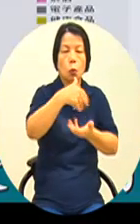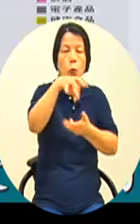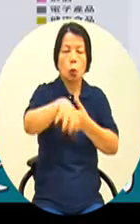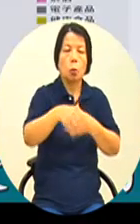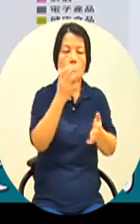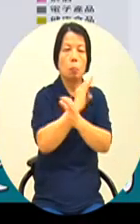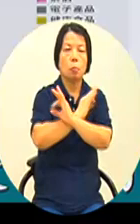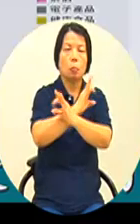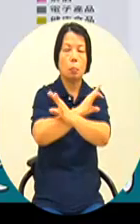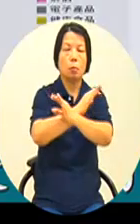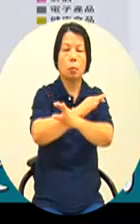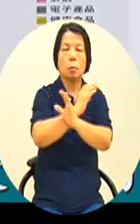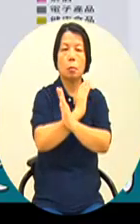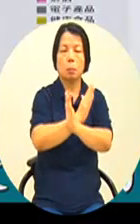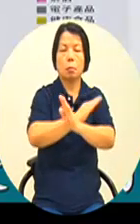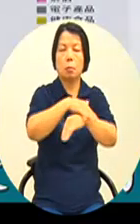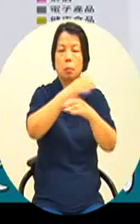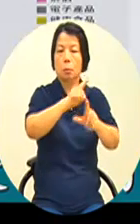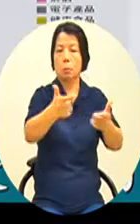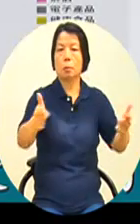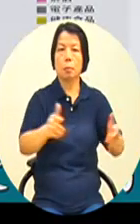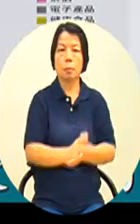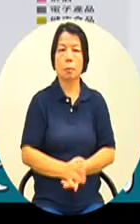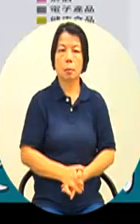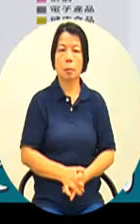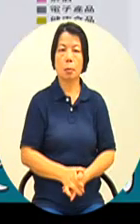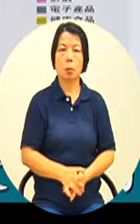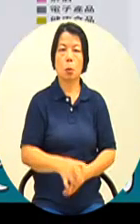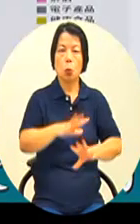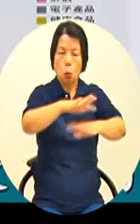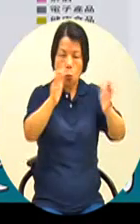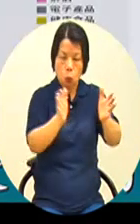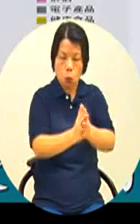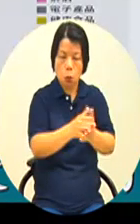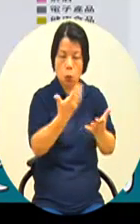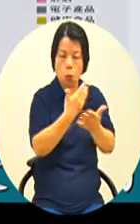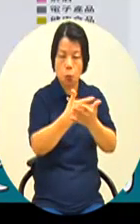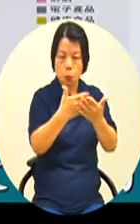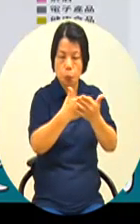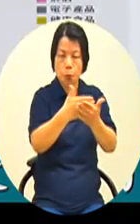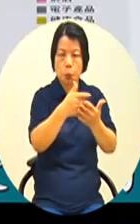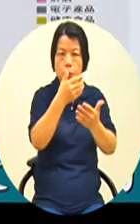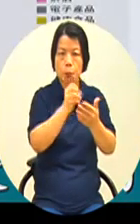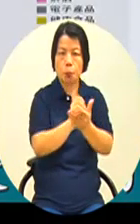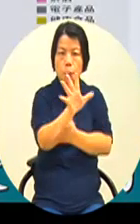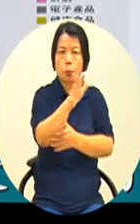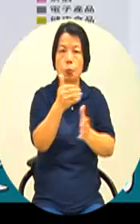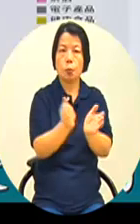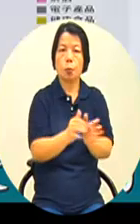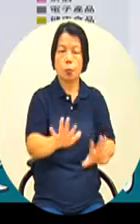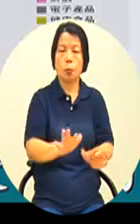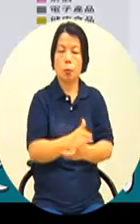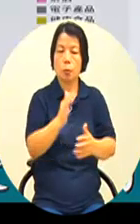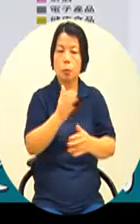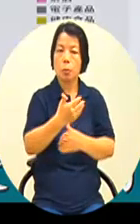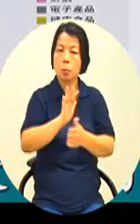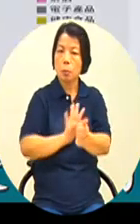还有等等等等啊，那个比例啊，我都把它比例出来。你说没有影响